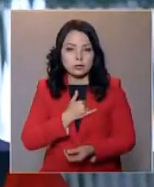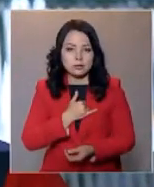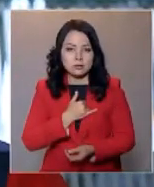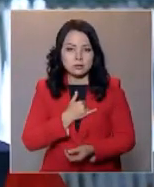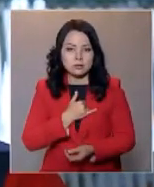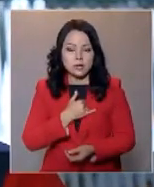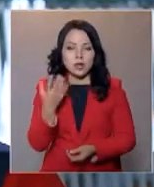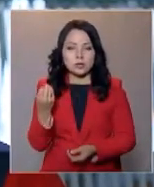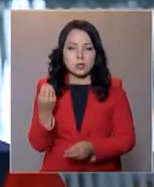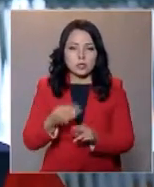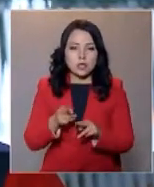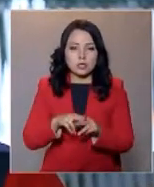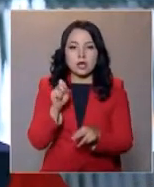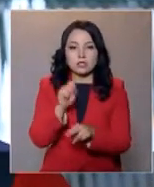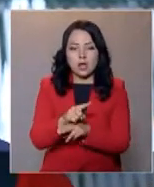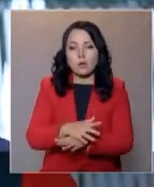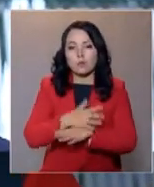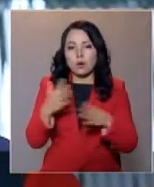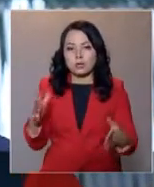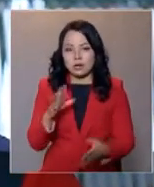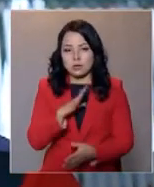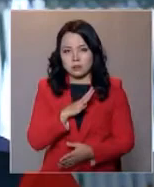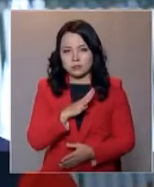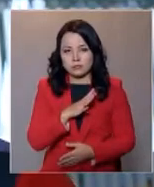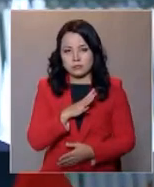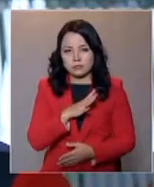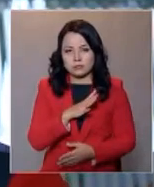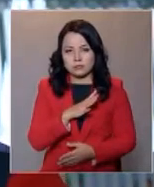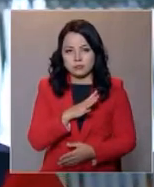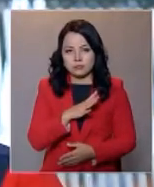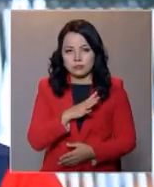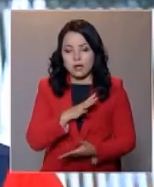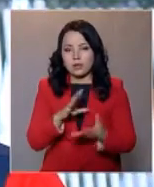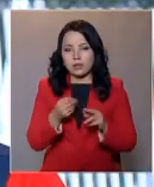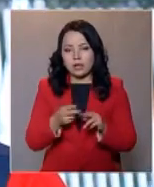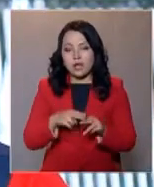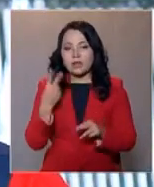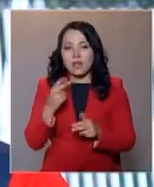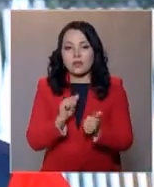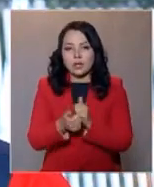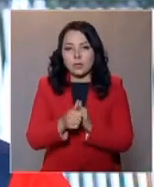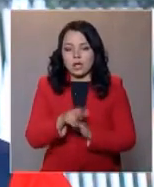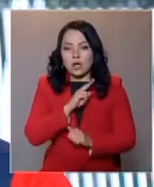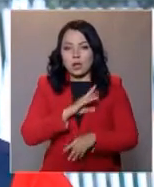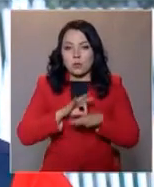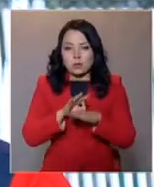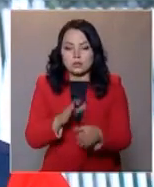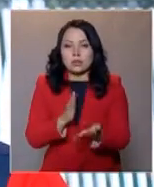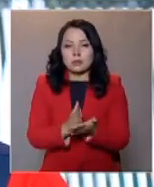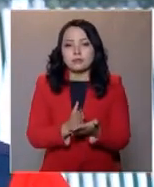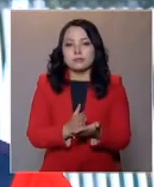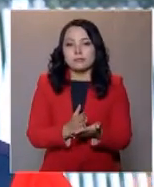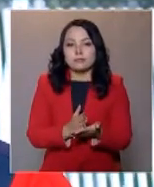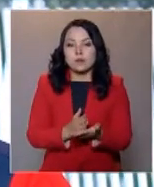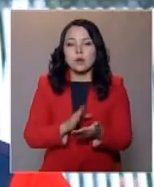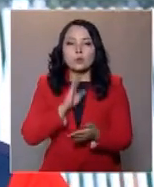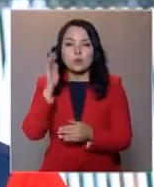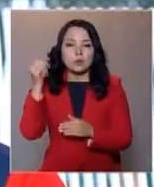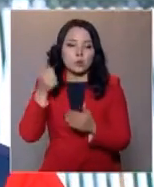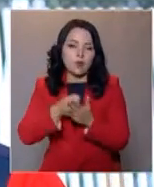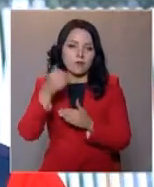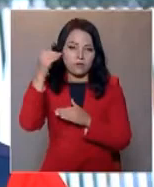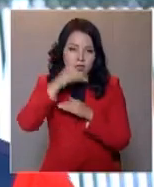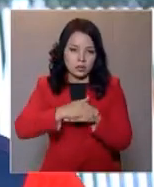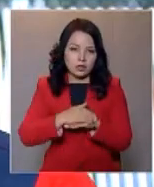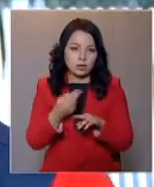еще заказы больше стали. Две смены работаем. С утра до вечера